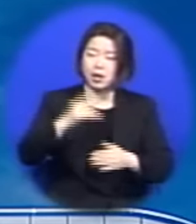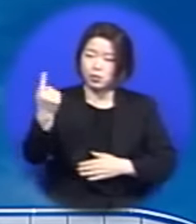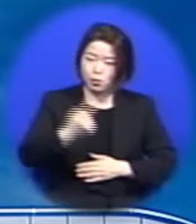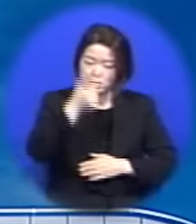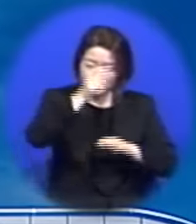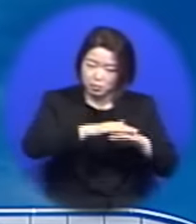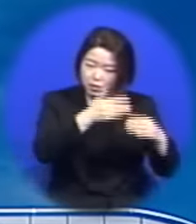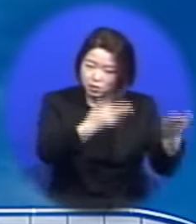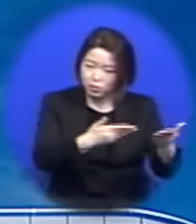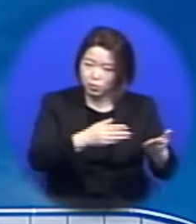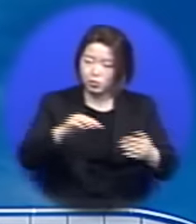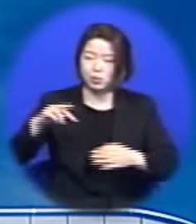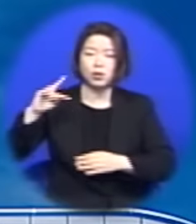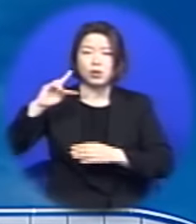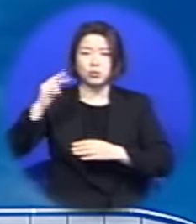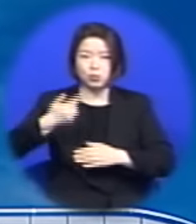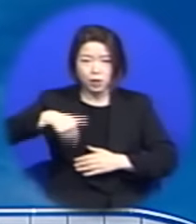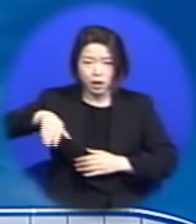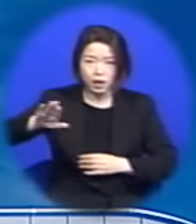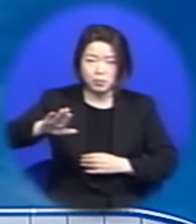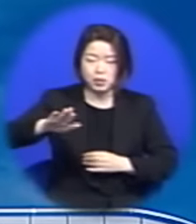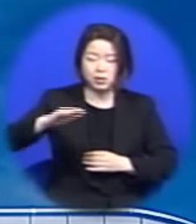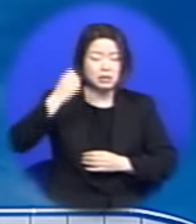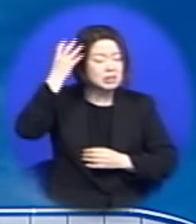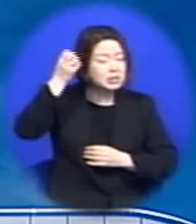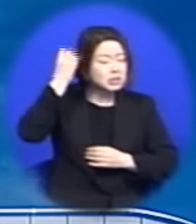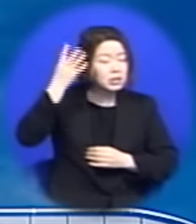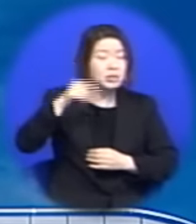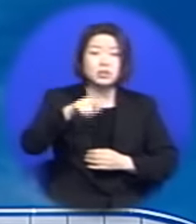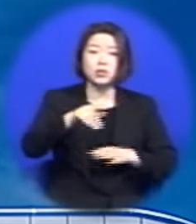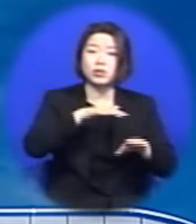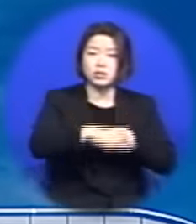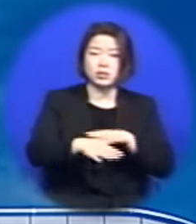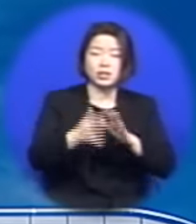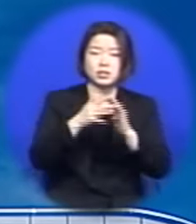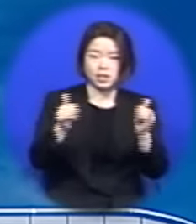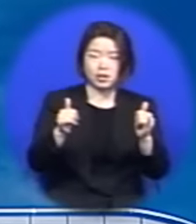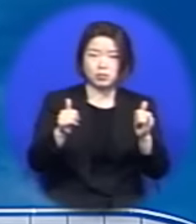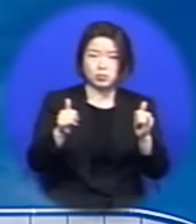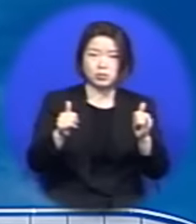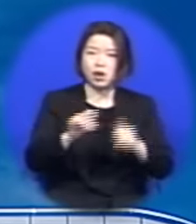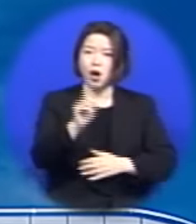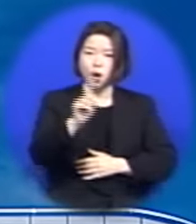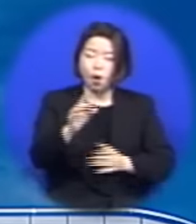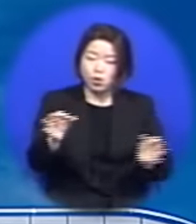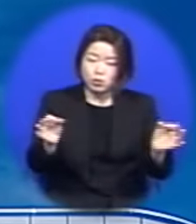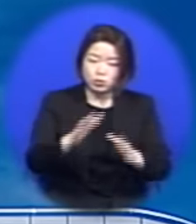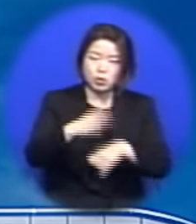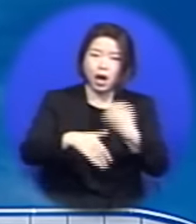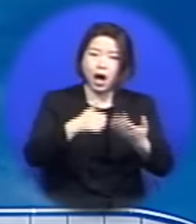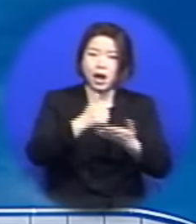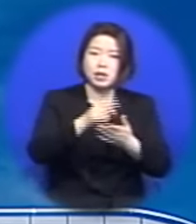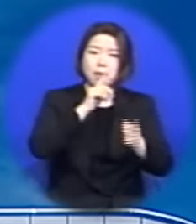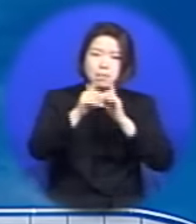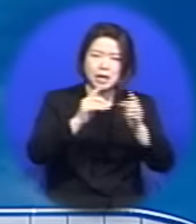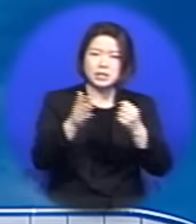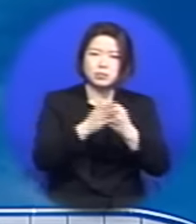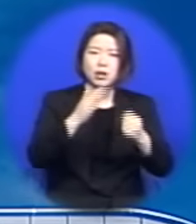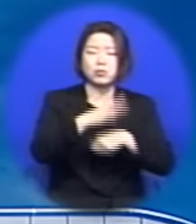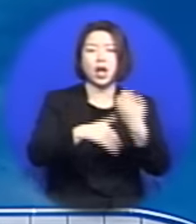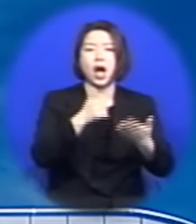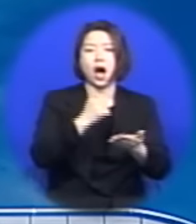잊어버리고 사는 이런 식의 사람은 어느 순간에 하나님의 말씀 때문에 하나님을 버릴 수도